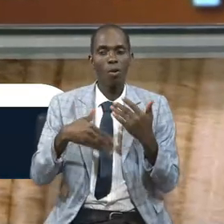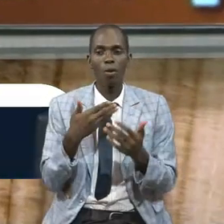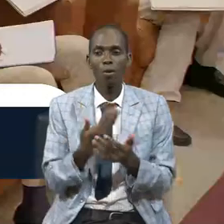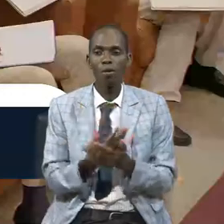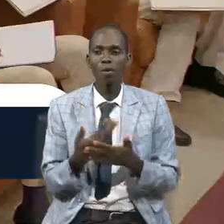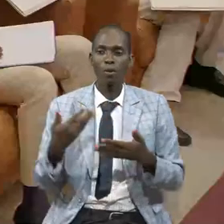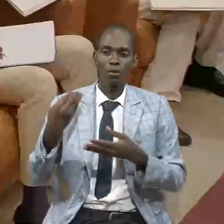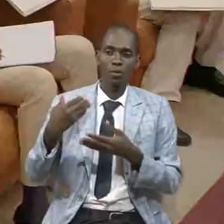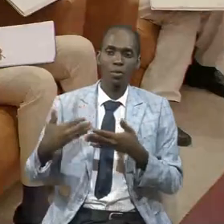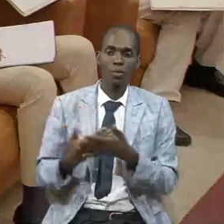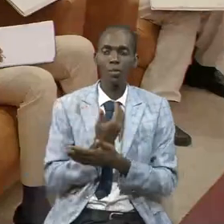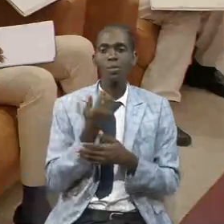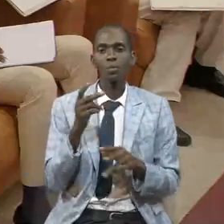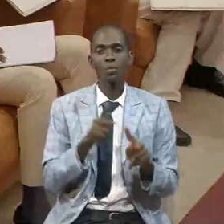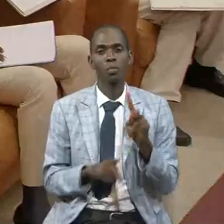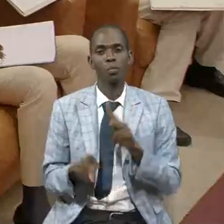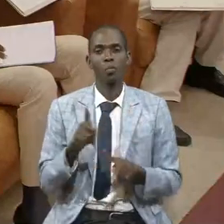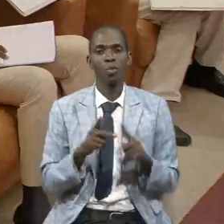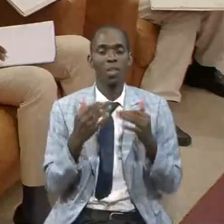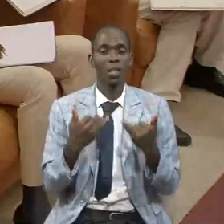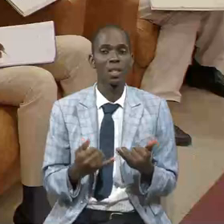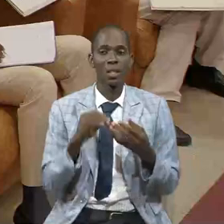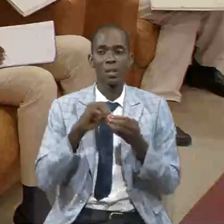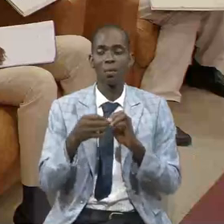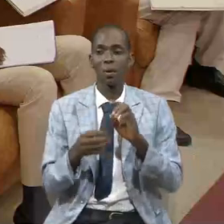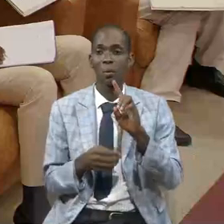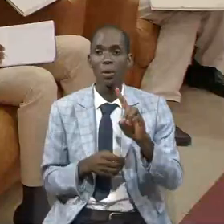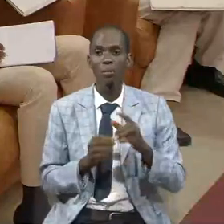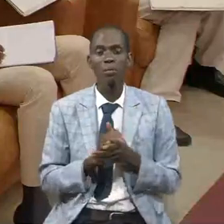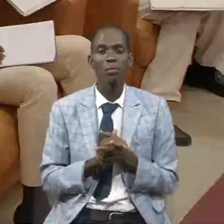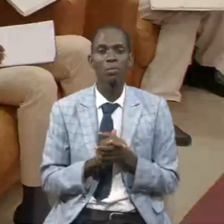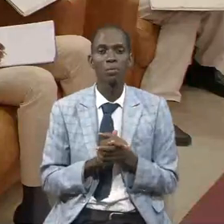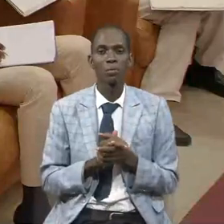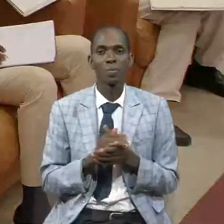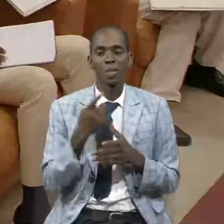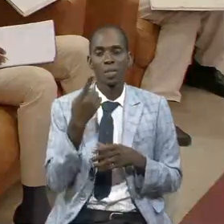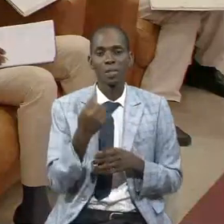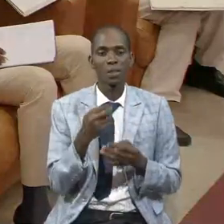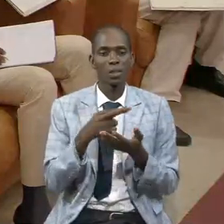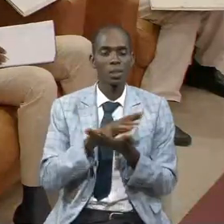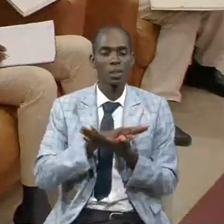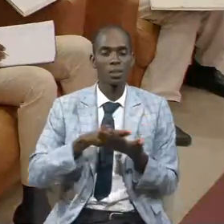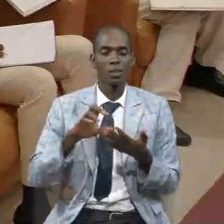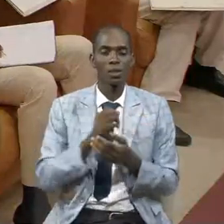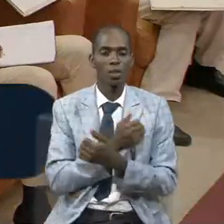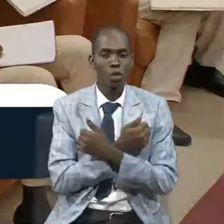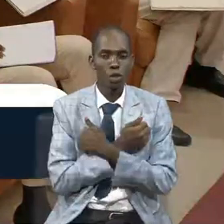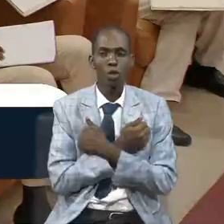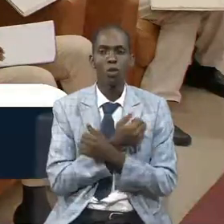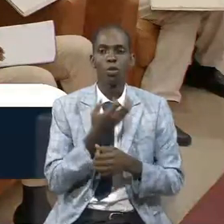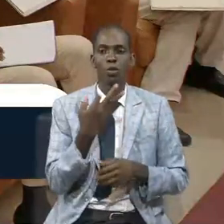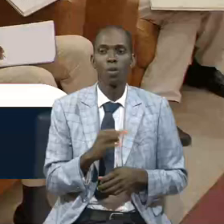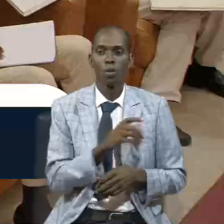tous les régénérés. Nous allons au premier point, c'est le juste Seigneur